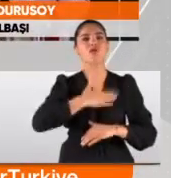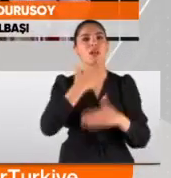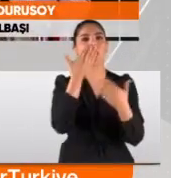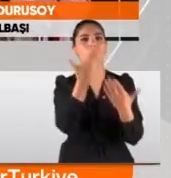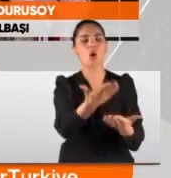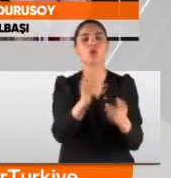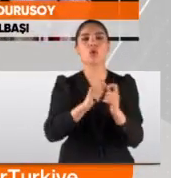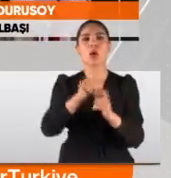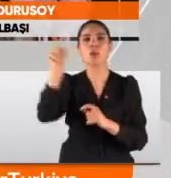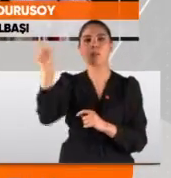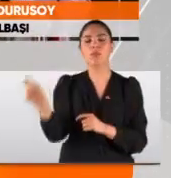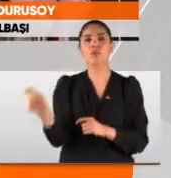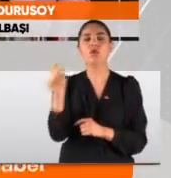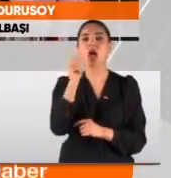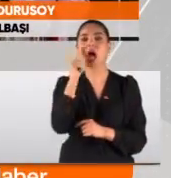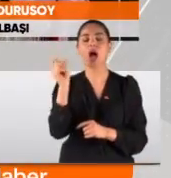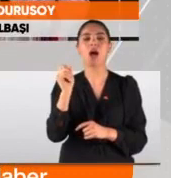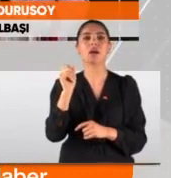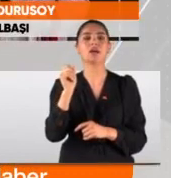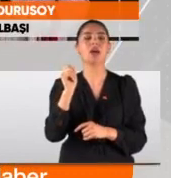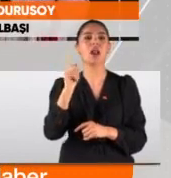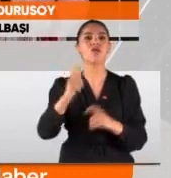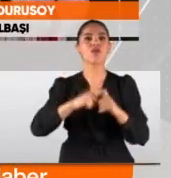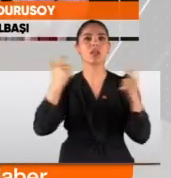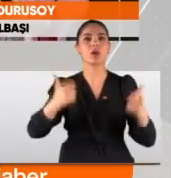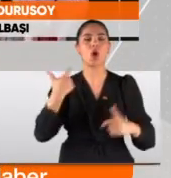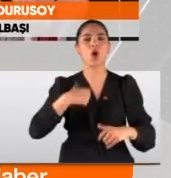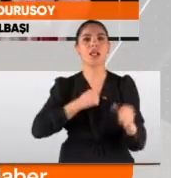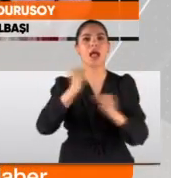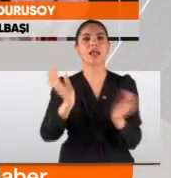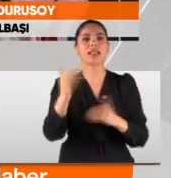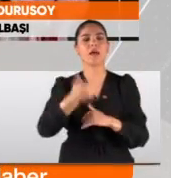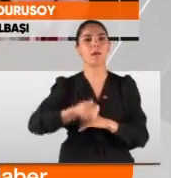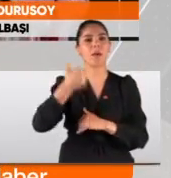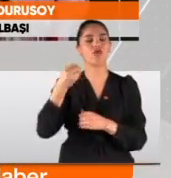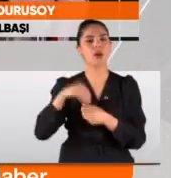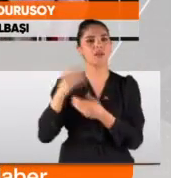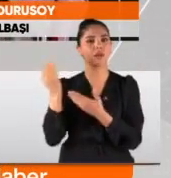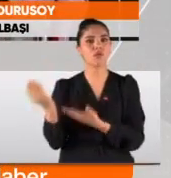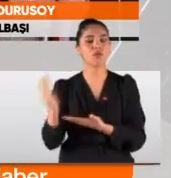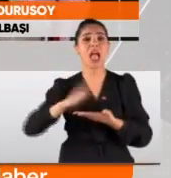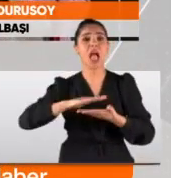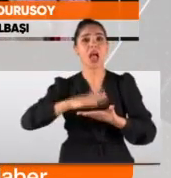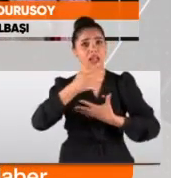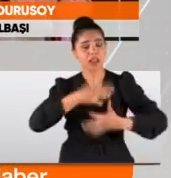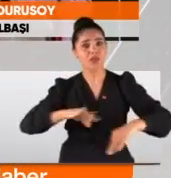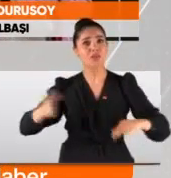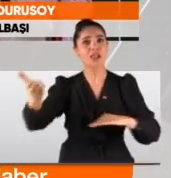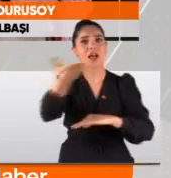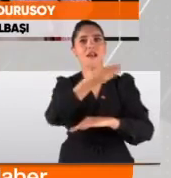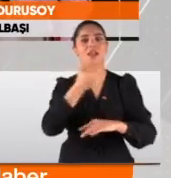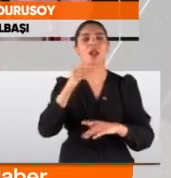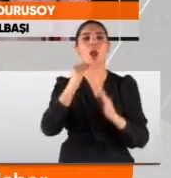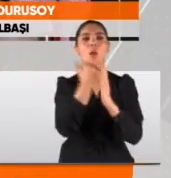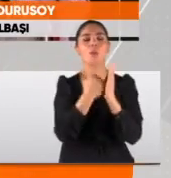ve Büşra Durusoysa Ankara Gölbaşı Özel Harekat Daire Başkanlığı'nda. Arkadaşlarımız hazırlar.